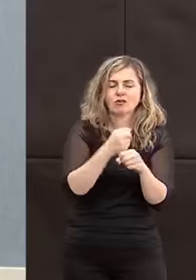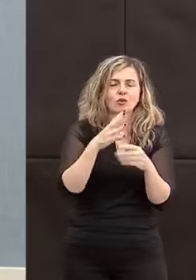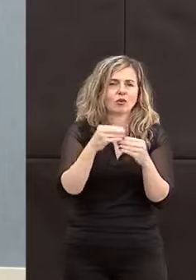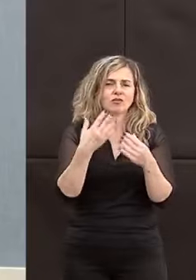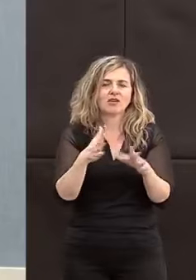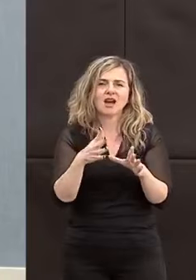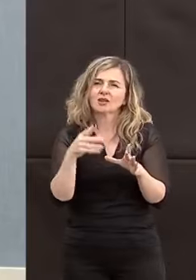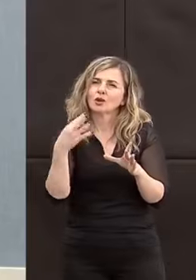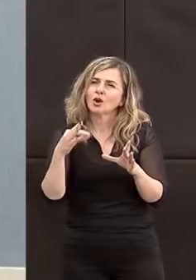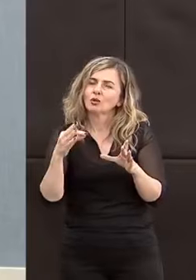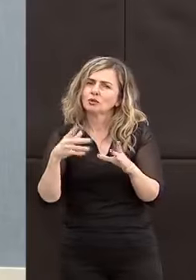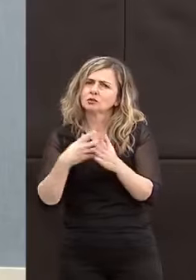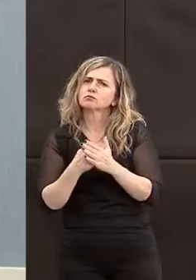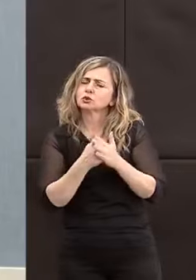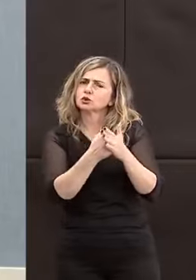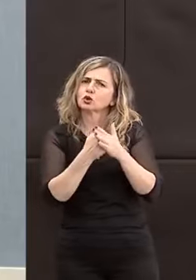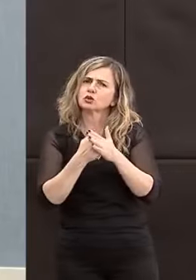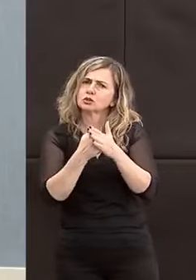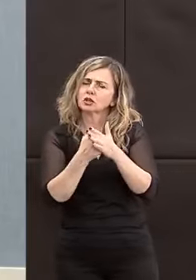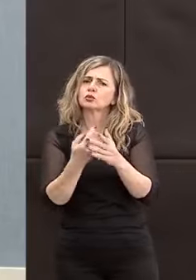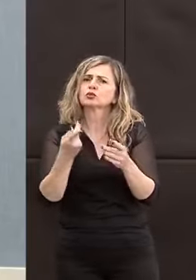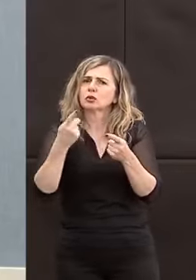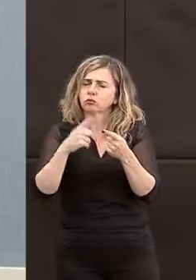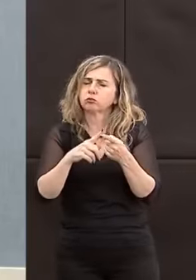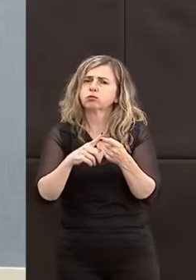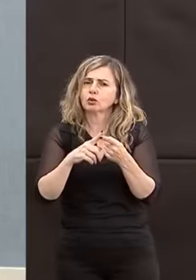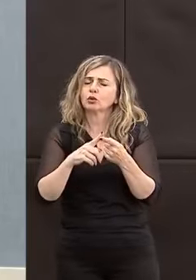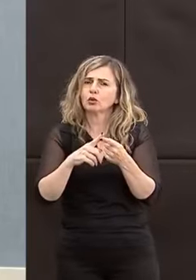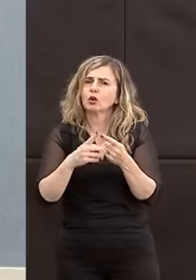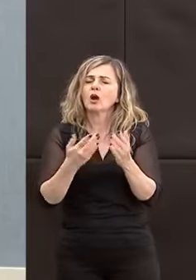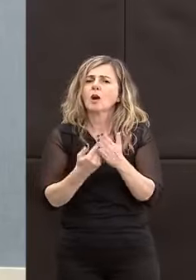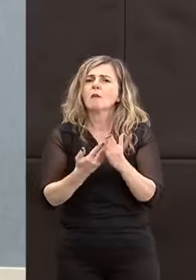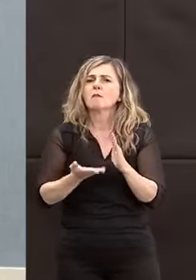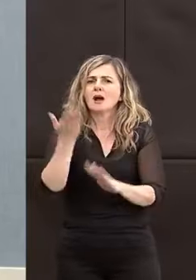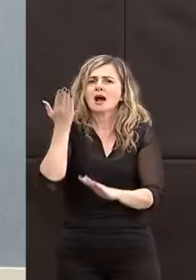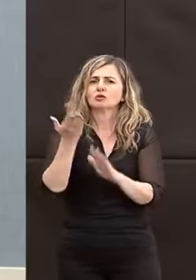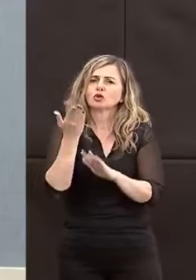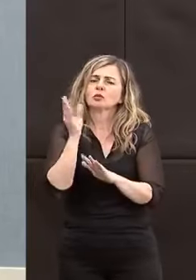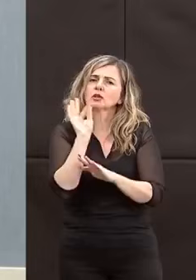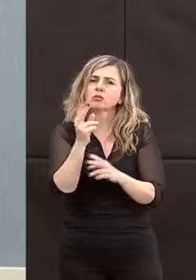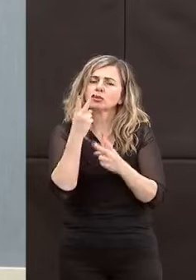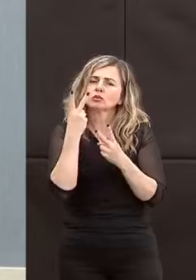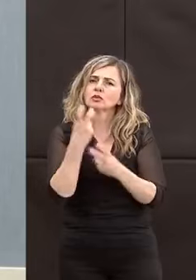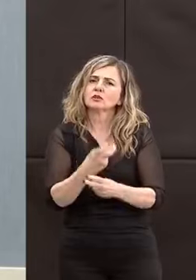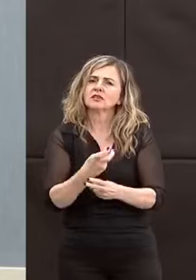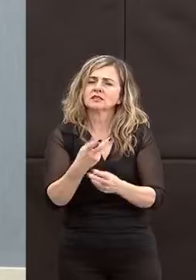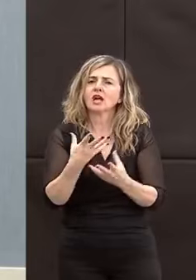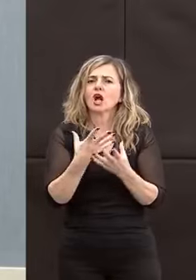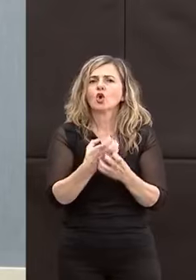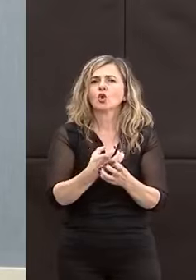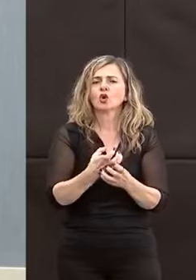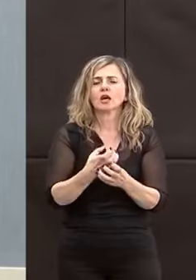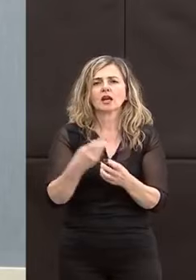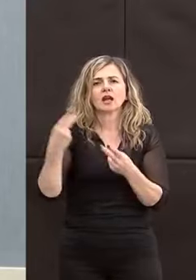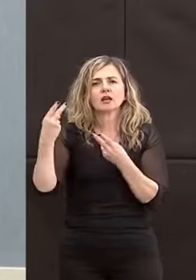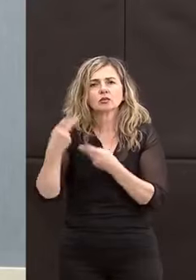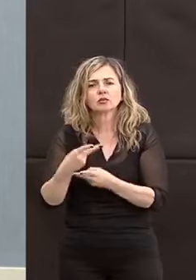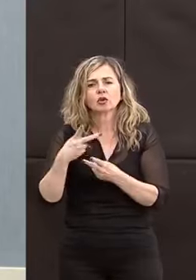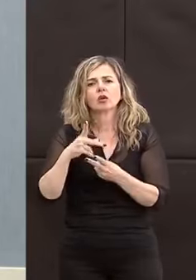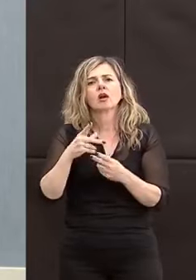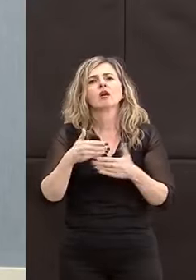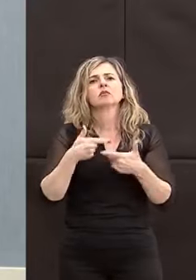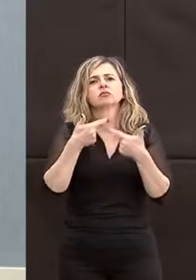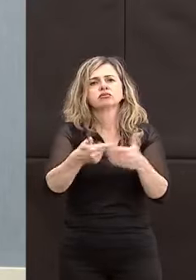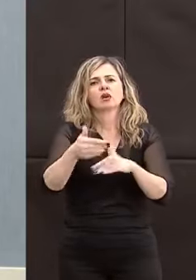per questo verranno sostenuti ancor di più è maggiormente anche da un punto di vista concreto e reale per ciò vuol dire con finanziamenti